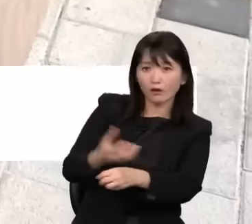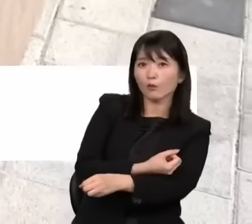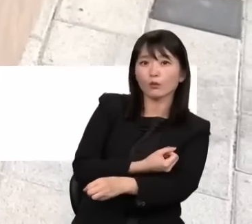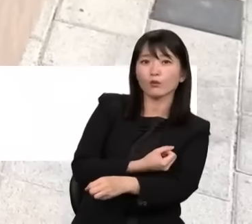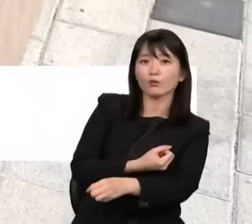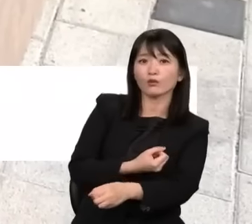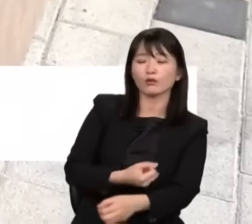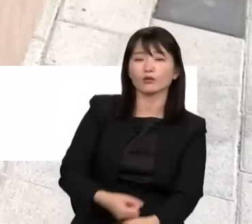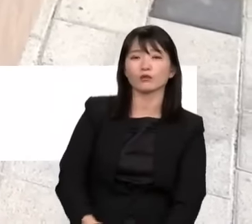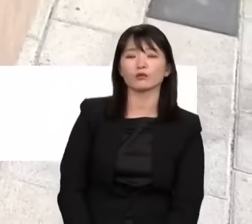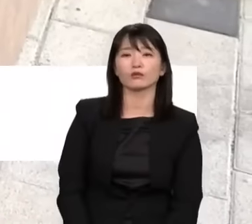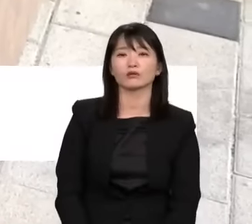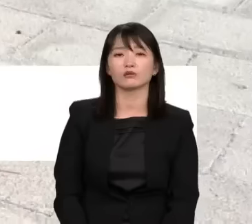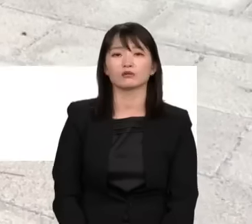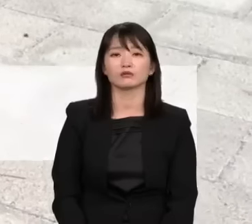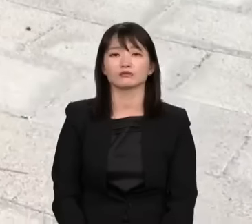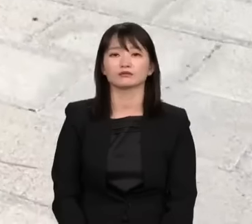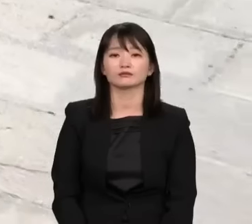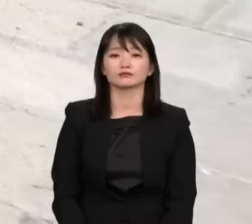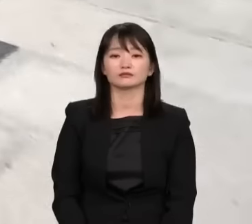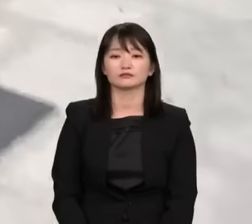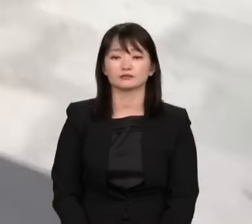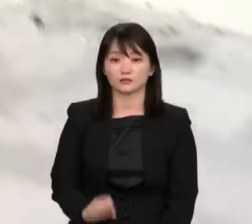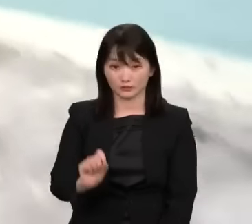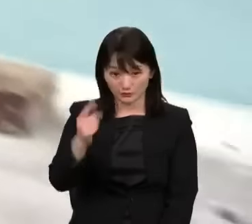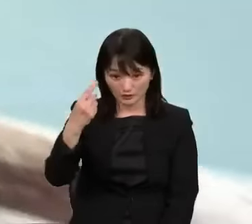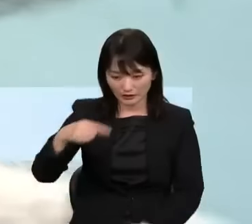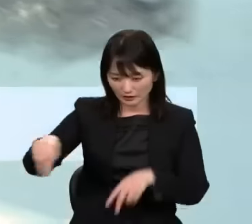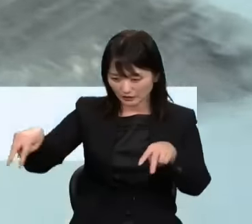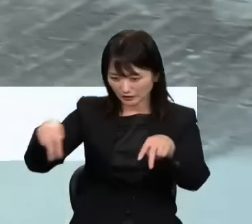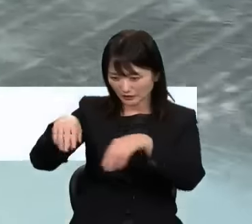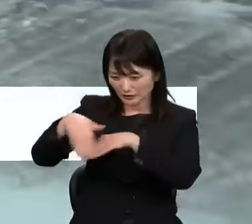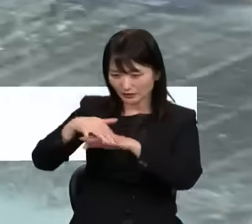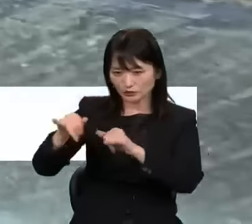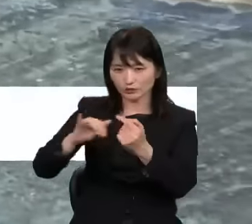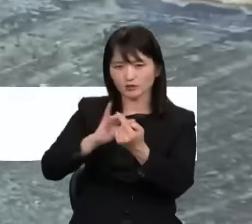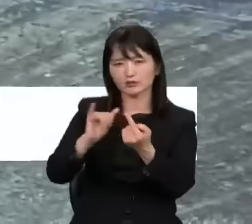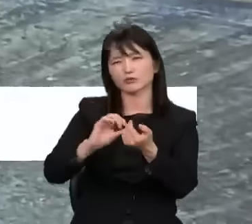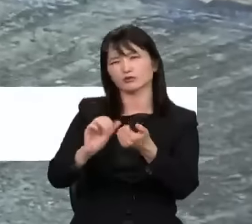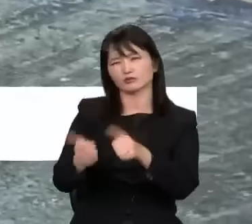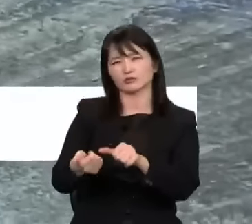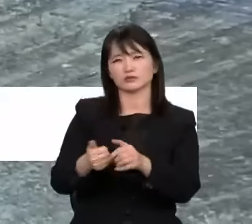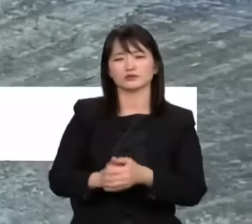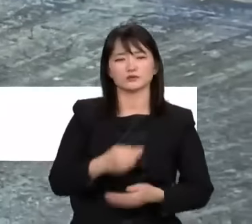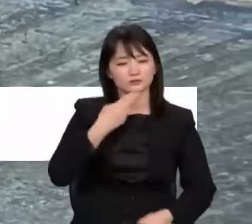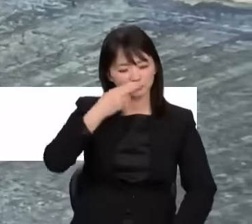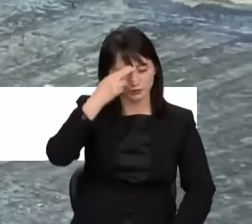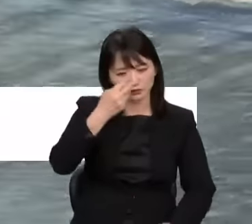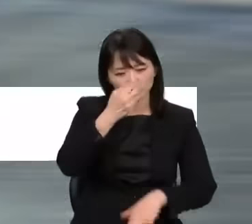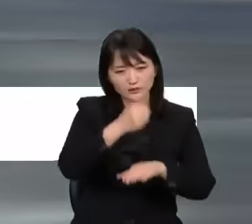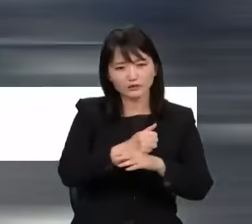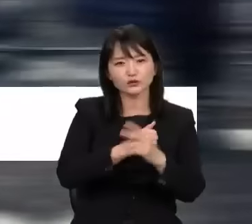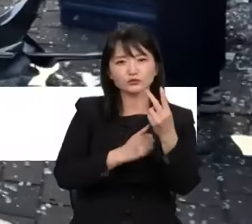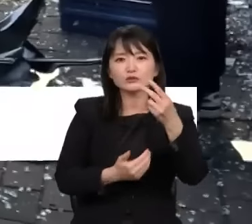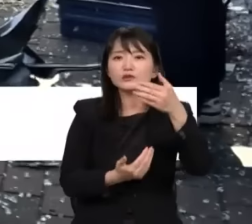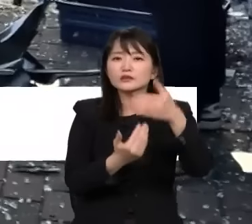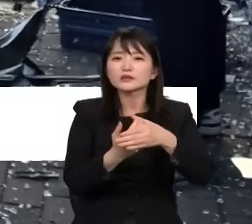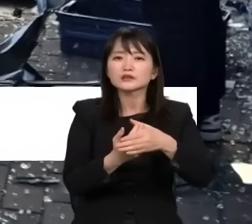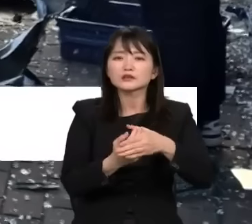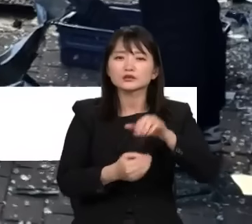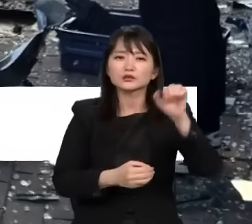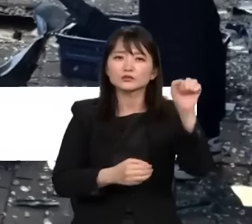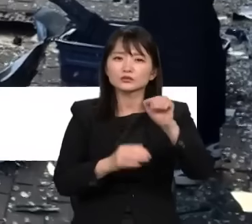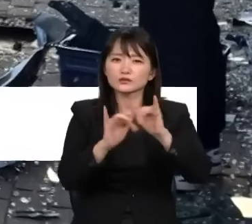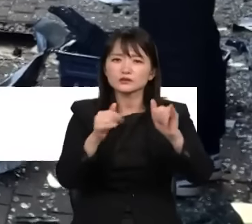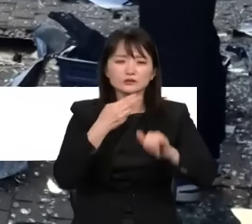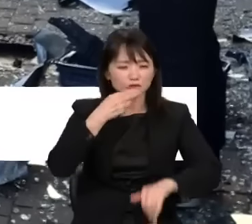생각도 안 했어요, 진짜 참말로. 이 사고로 행인 중 한 명은 숨졌습니다. 음주 측정 결과 두 사고 모두 운전자가 술을